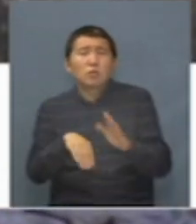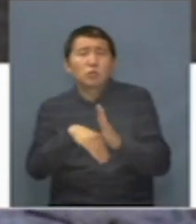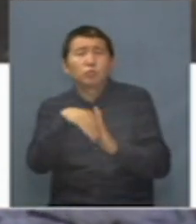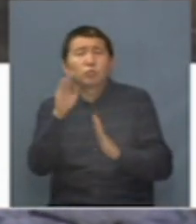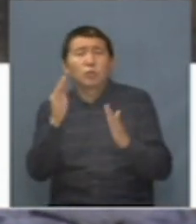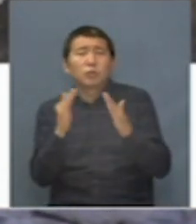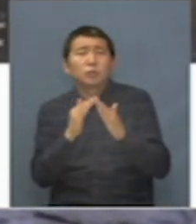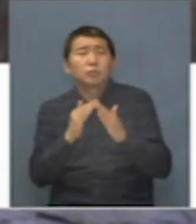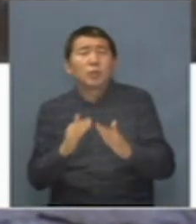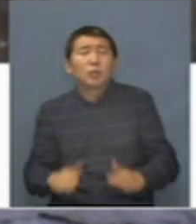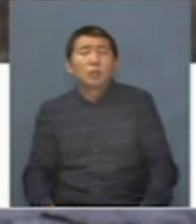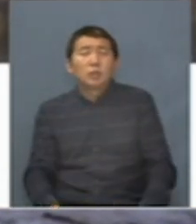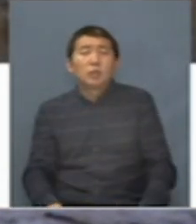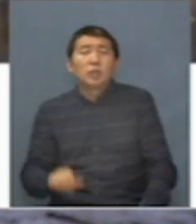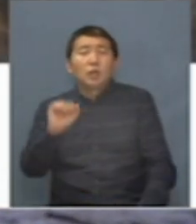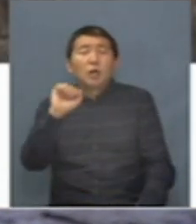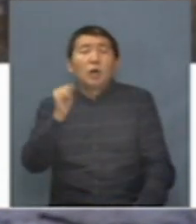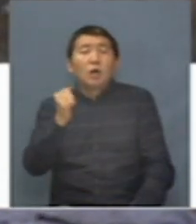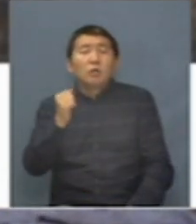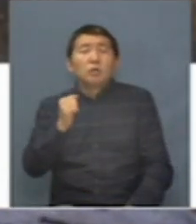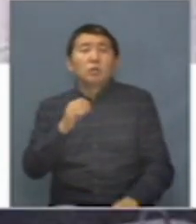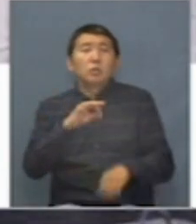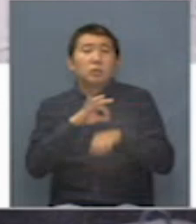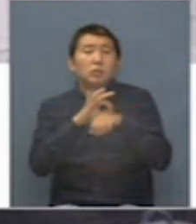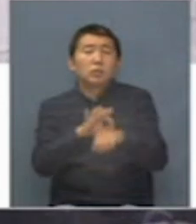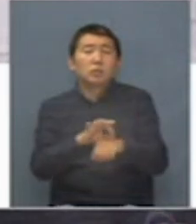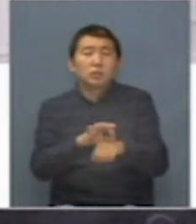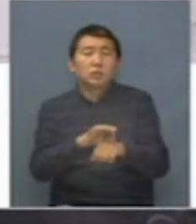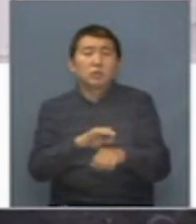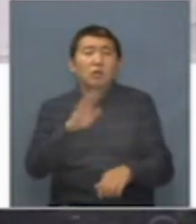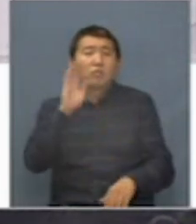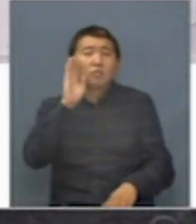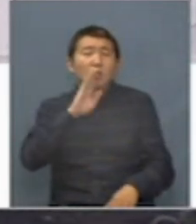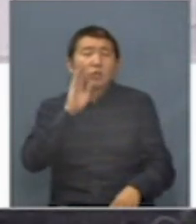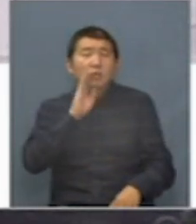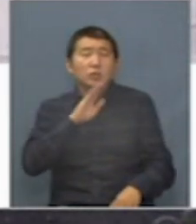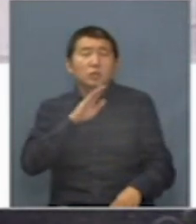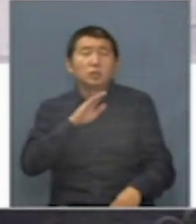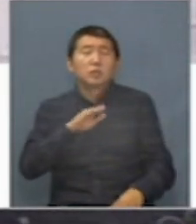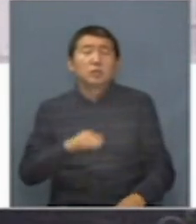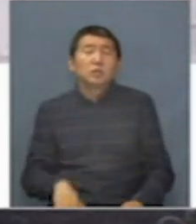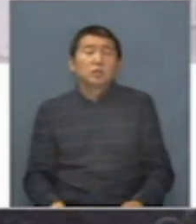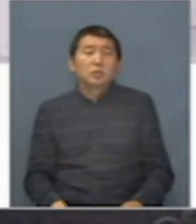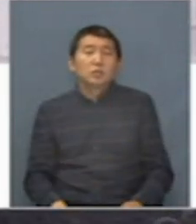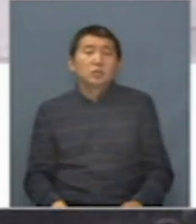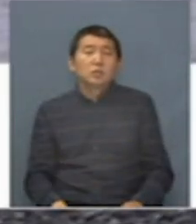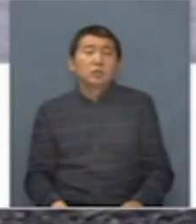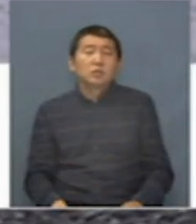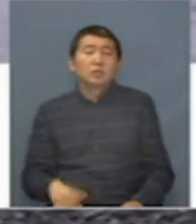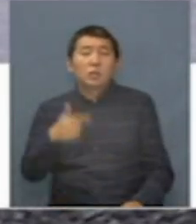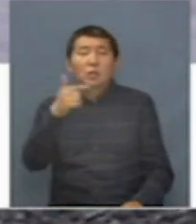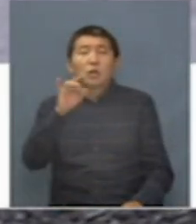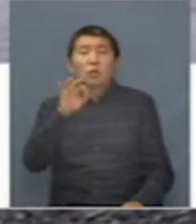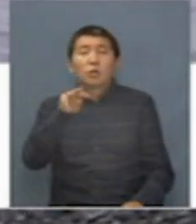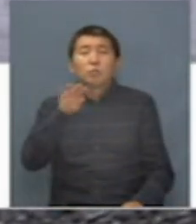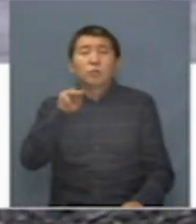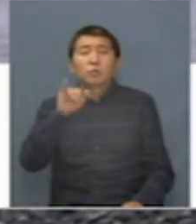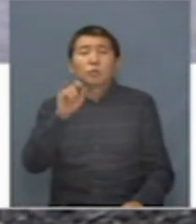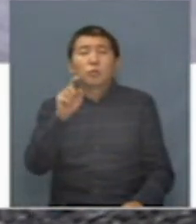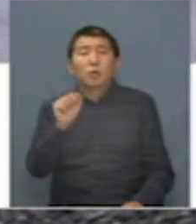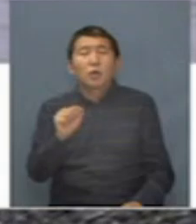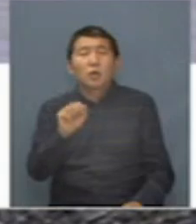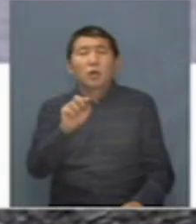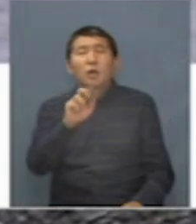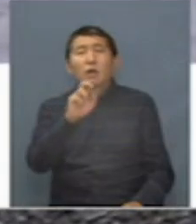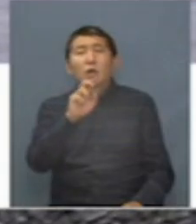августе текущего года планируется провести батиметрические измерения высокогорных моренных озер бассейнов рек Граматуха, Белая Уба на гужевом